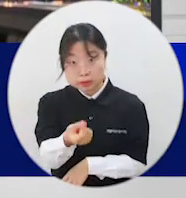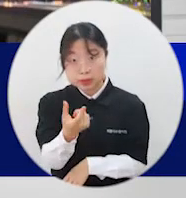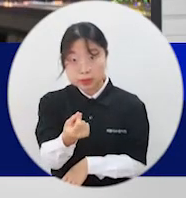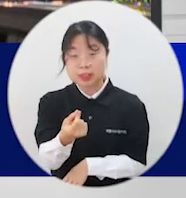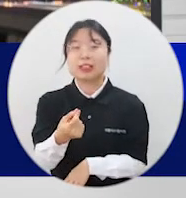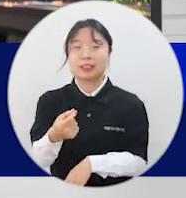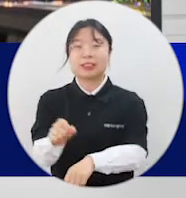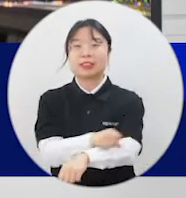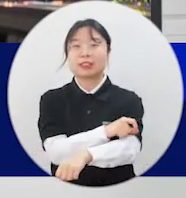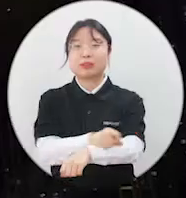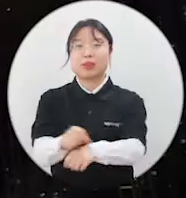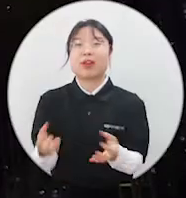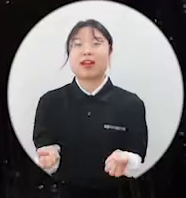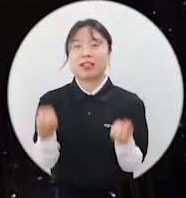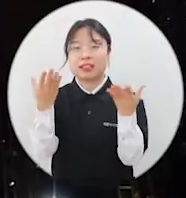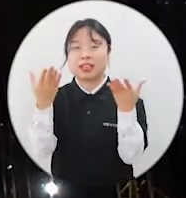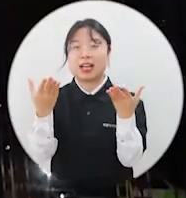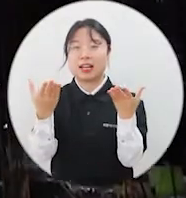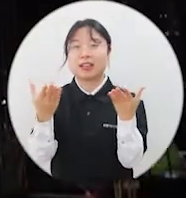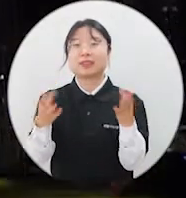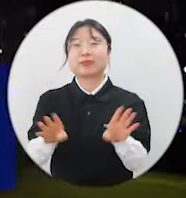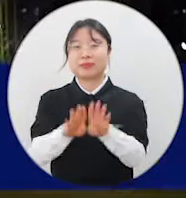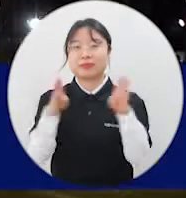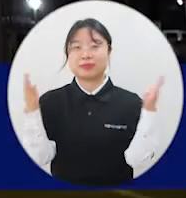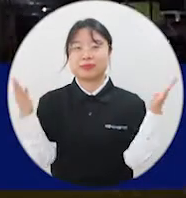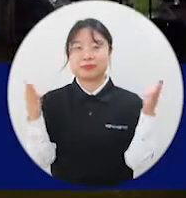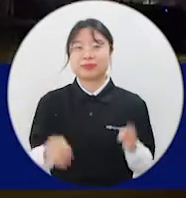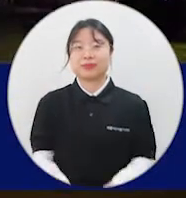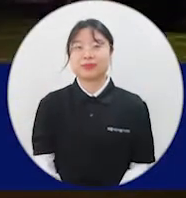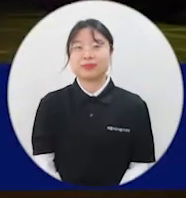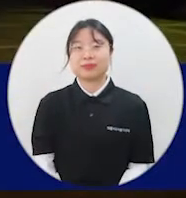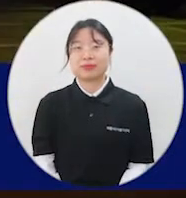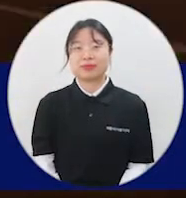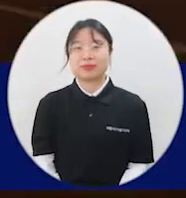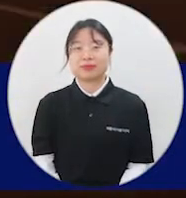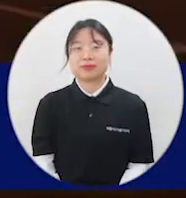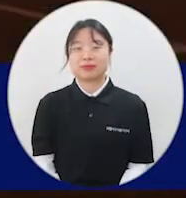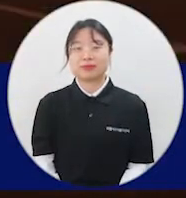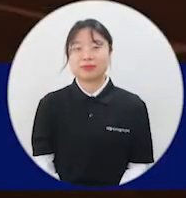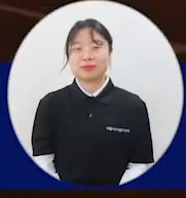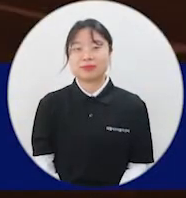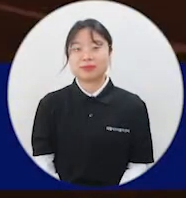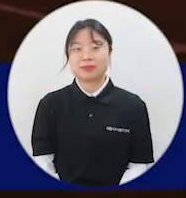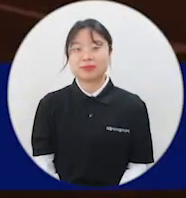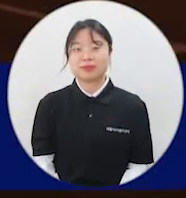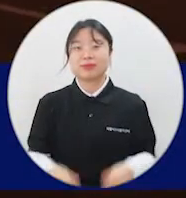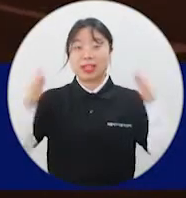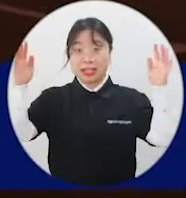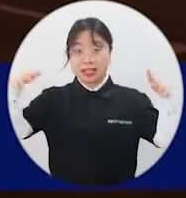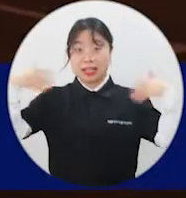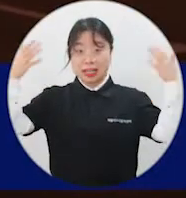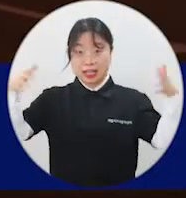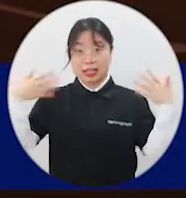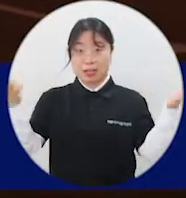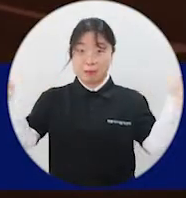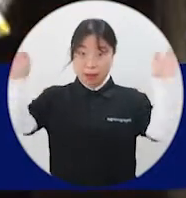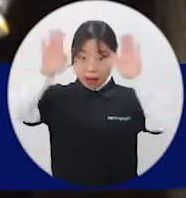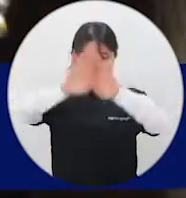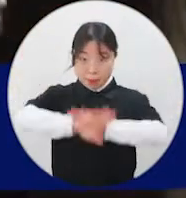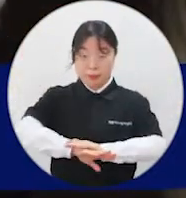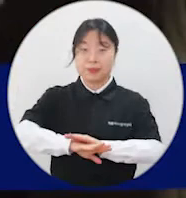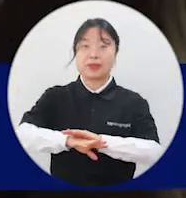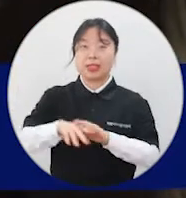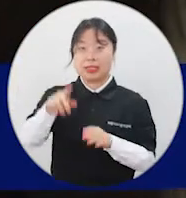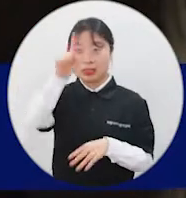문화행사를 마련했습니다. 11월 5일 저녁 시청 대주차장에서 드라이브인 가을밤 낭만 콘서트엔